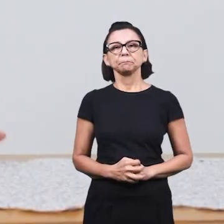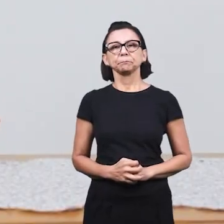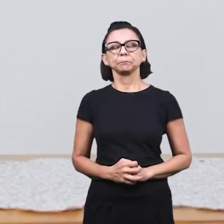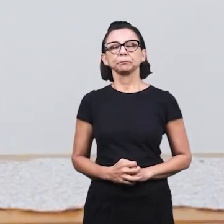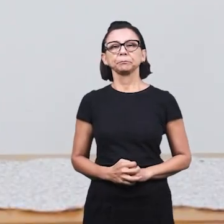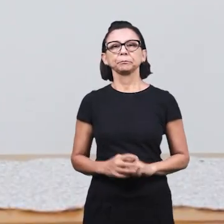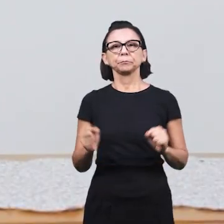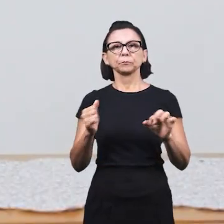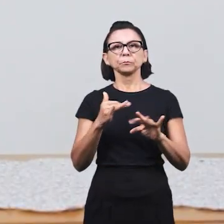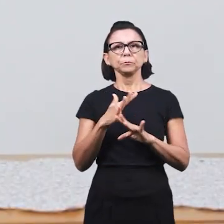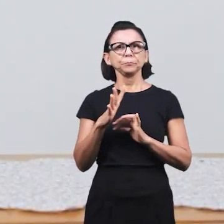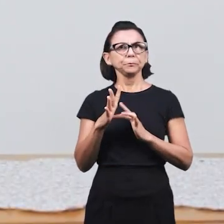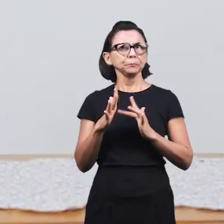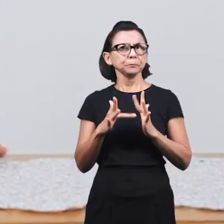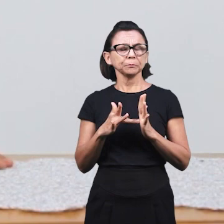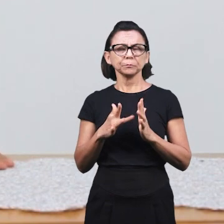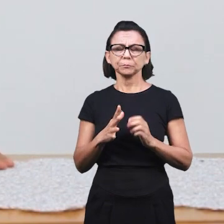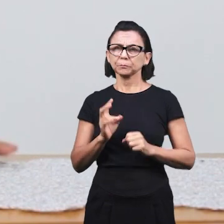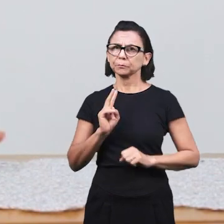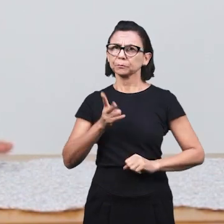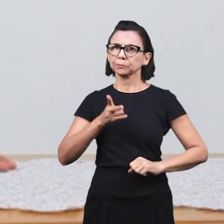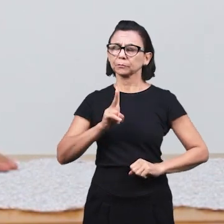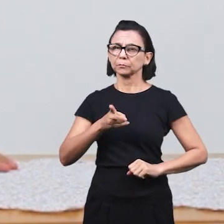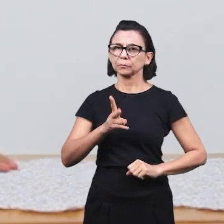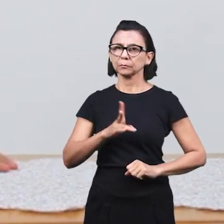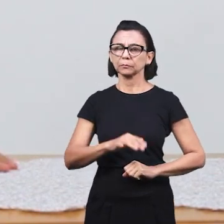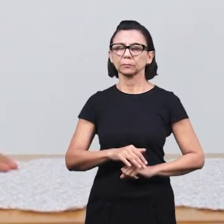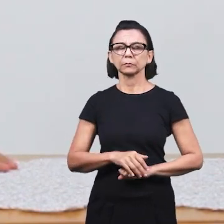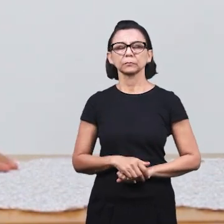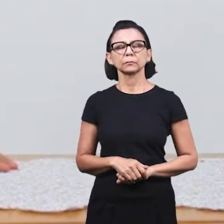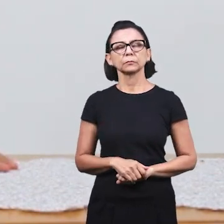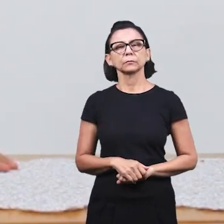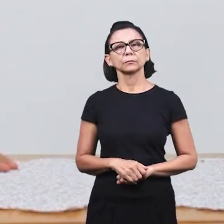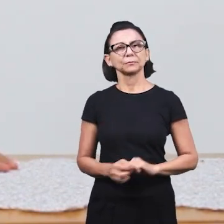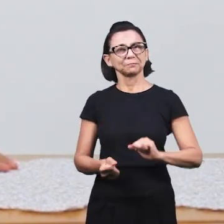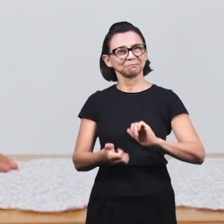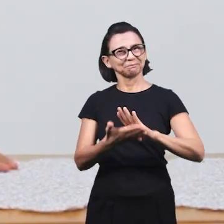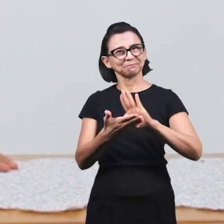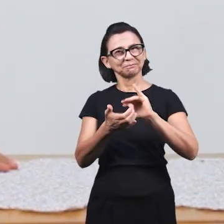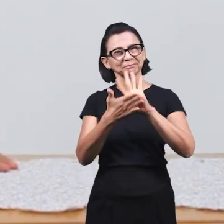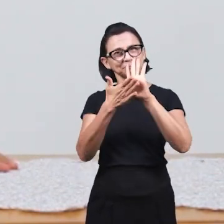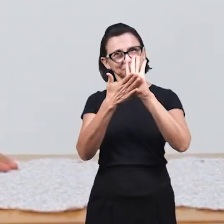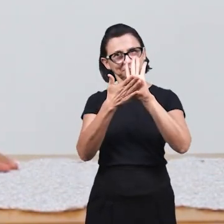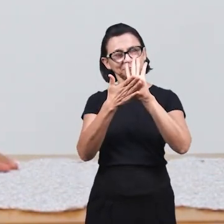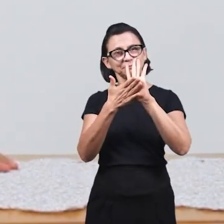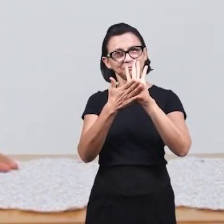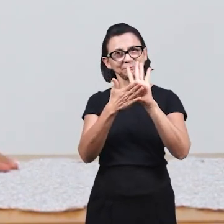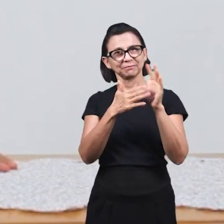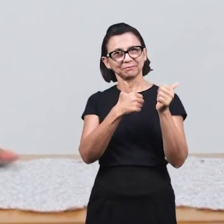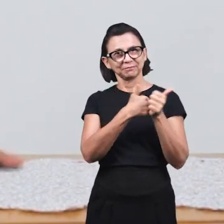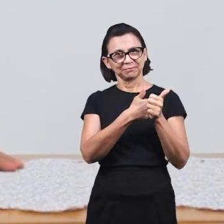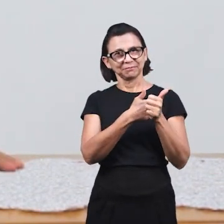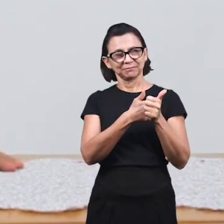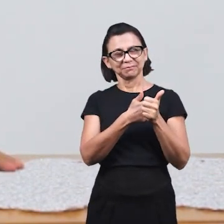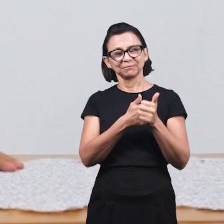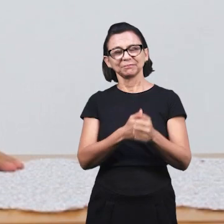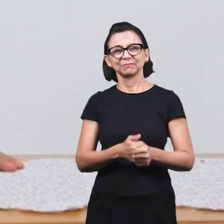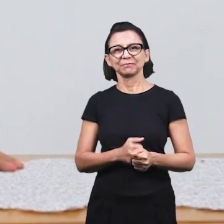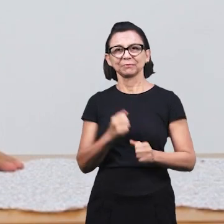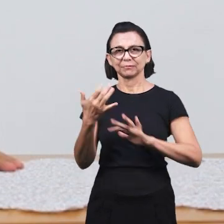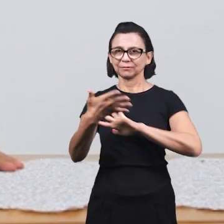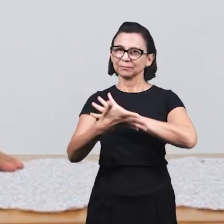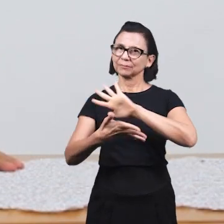Аминь. Слава Богу. Давайте продолжим поклоняться Богу. Споем Ему еще